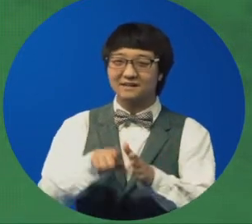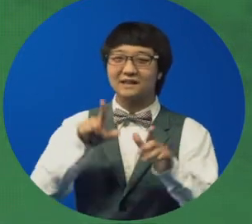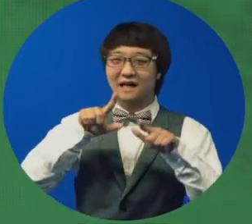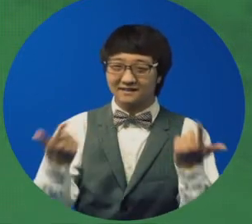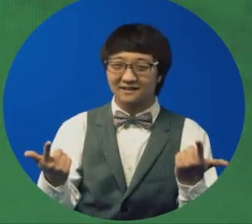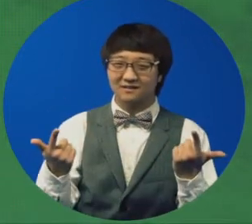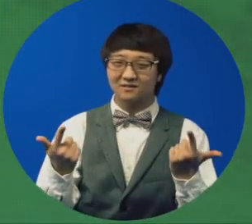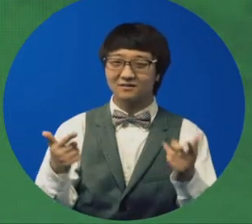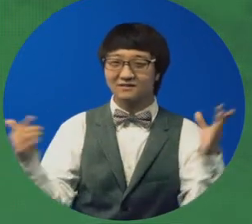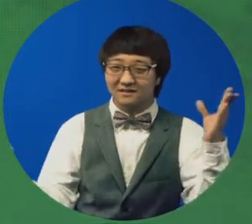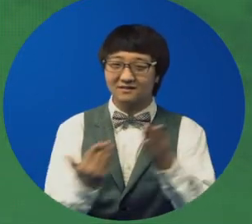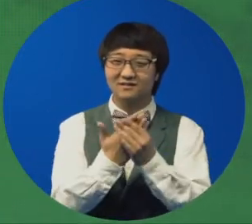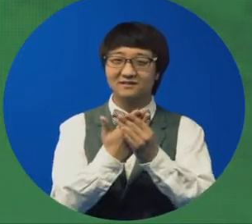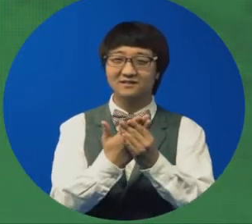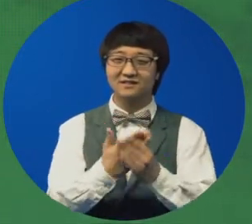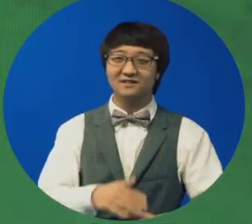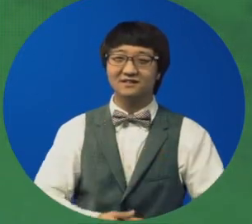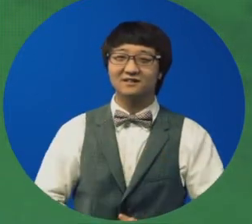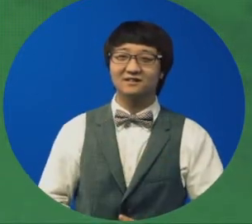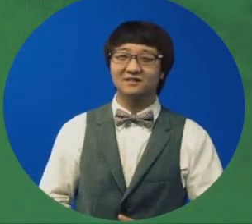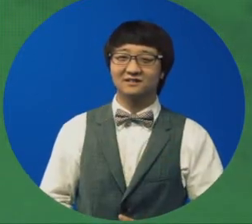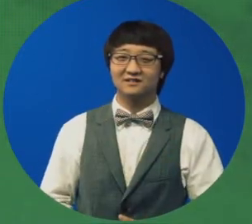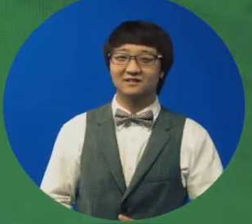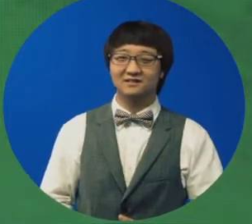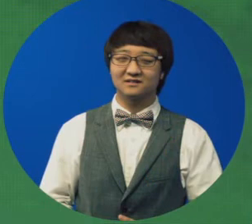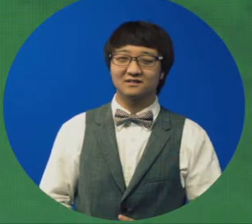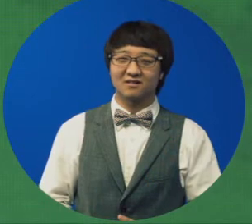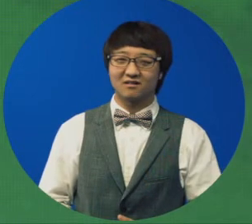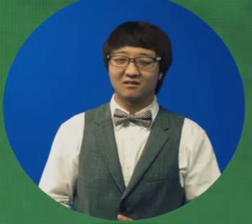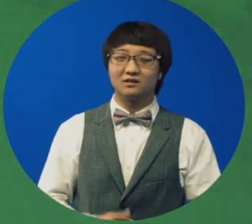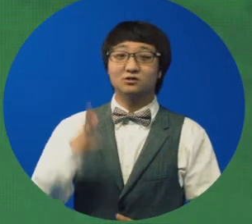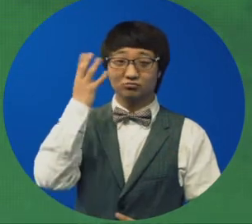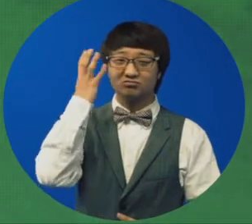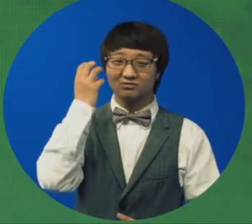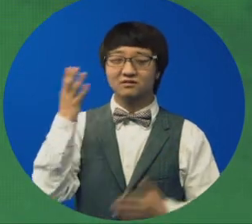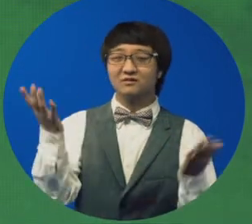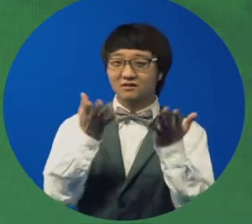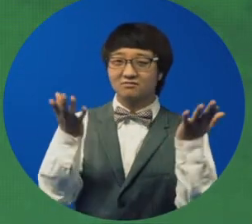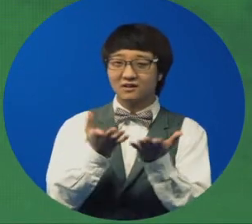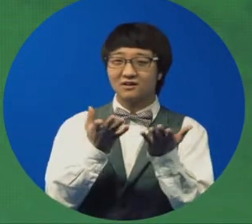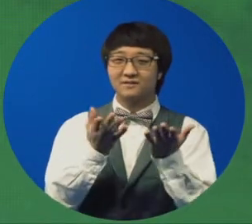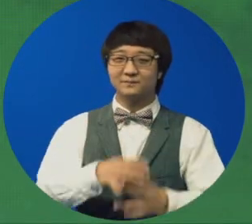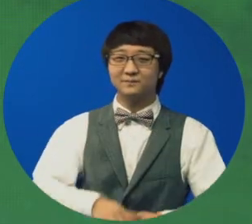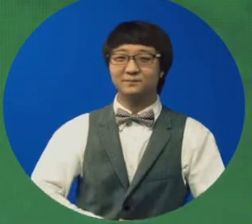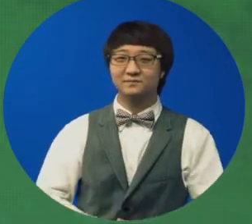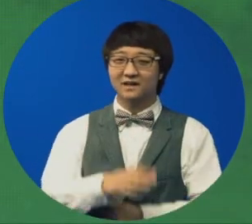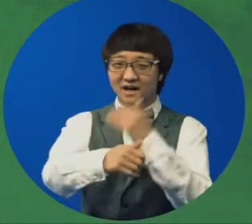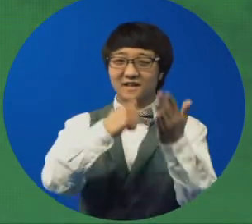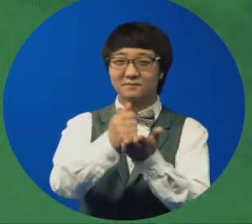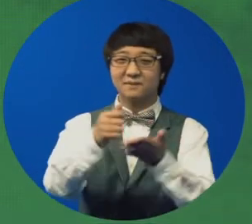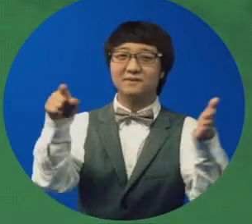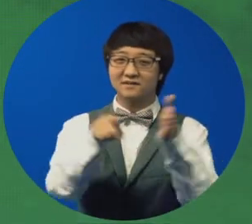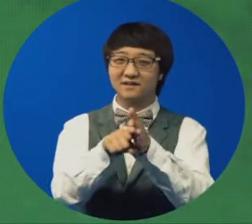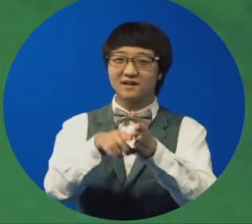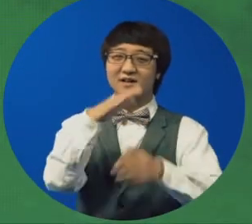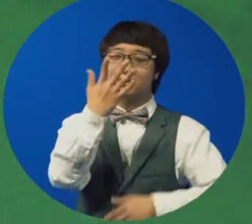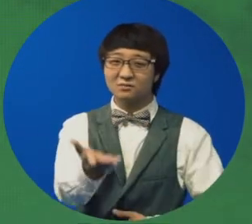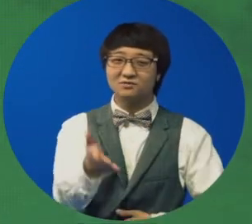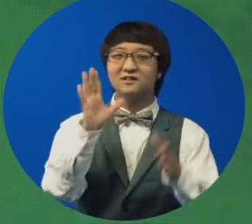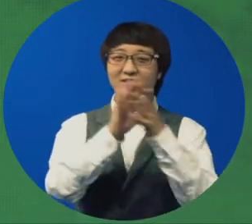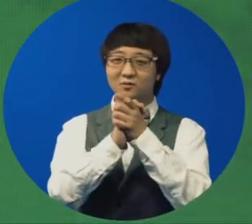말이었어요. 아, 이게 정말 기가 막힌 이야기구나. 우리들이 하나님을 믿는데, 여러분들이 기도하는데, 여러분들이